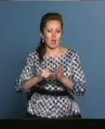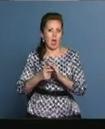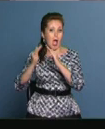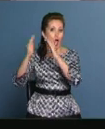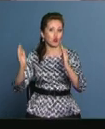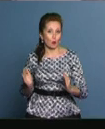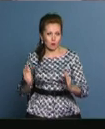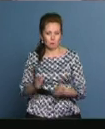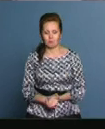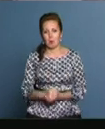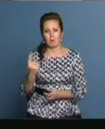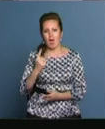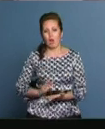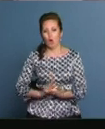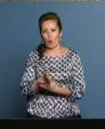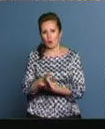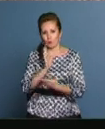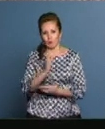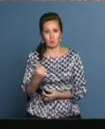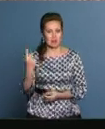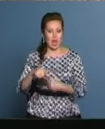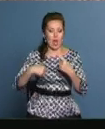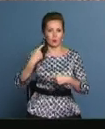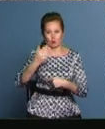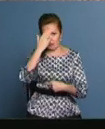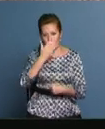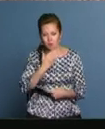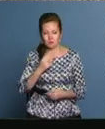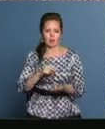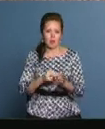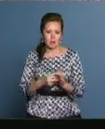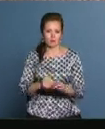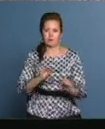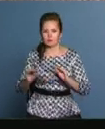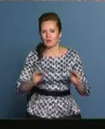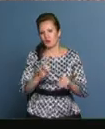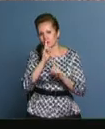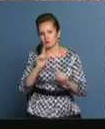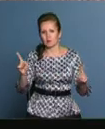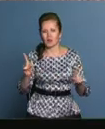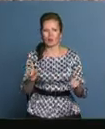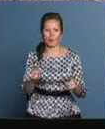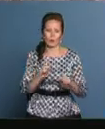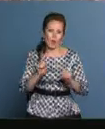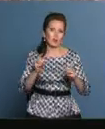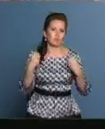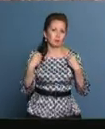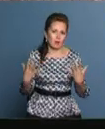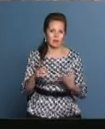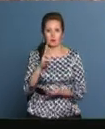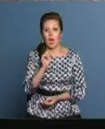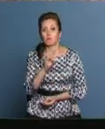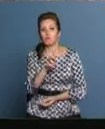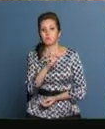гостей собираются пригласить уже следующим летом. Именно здесь ярцы планируют провести уникальный республиканский праздник бесермян Карбан. Екатерина